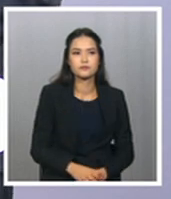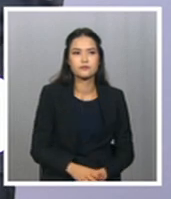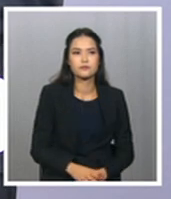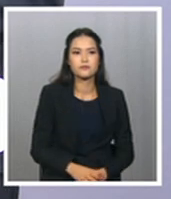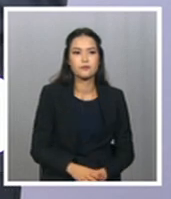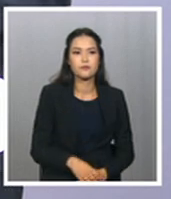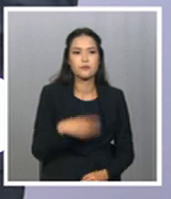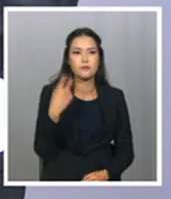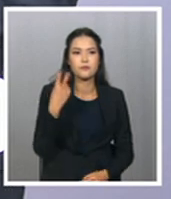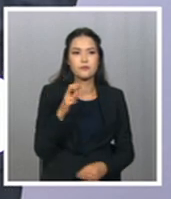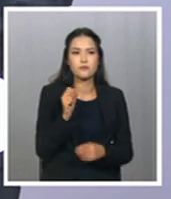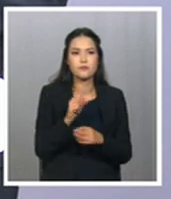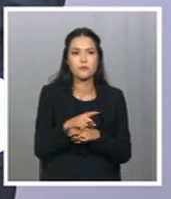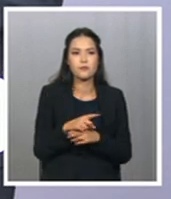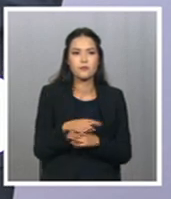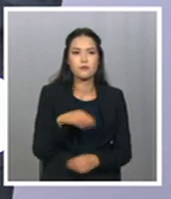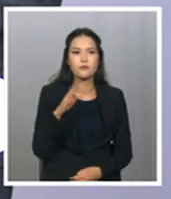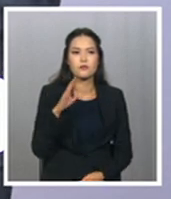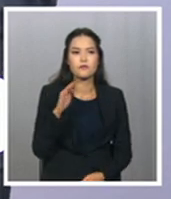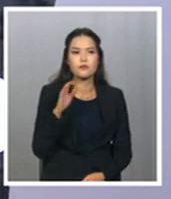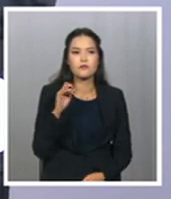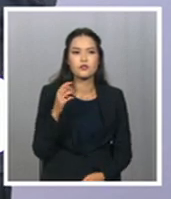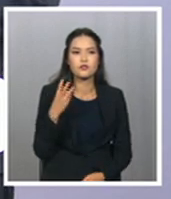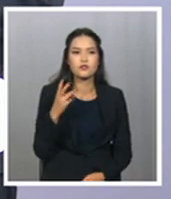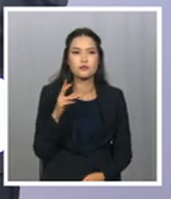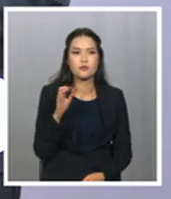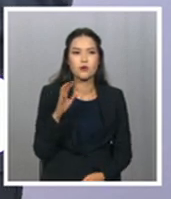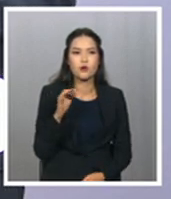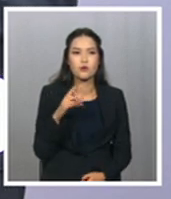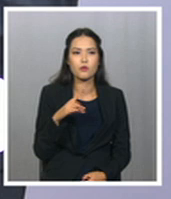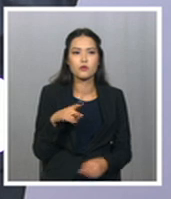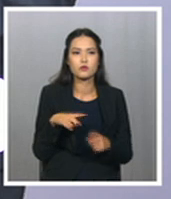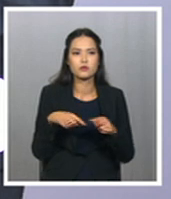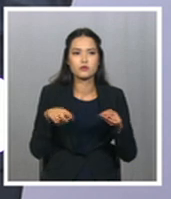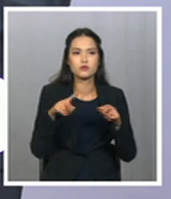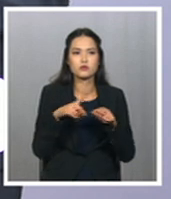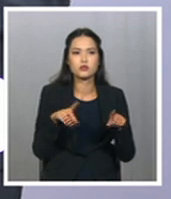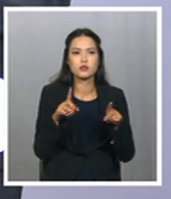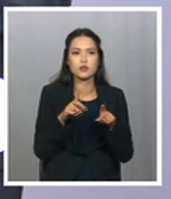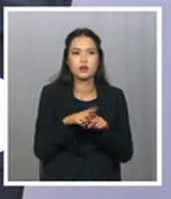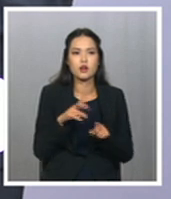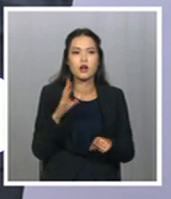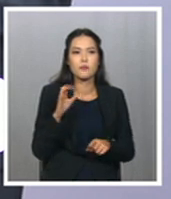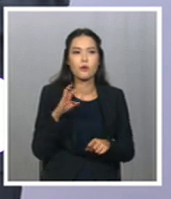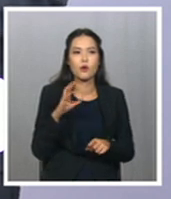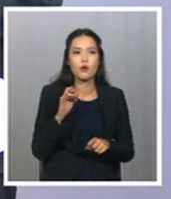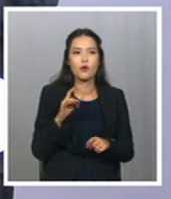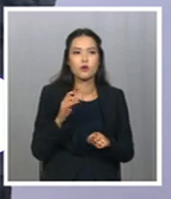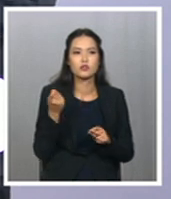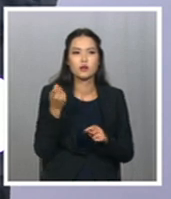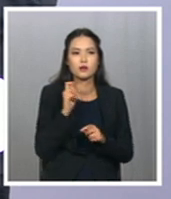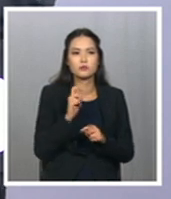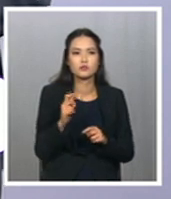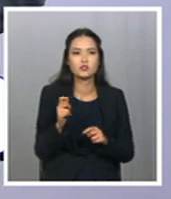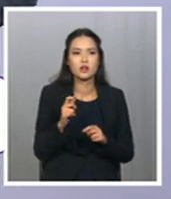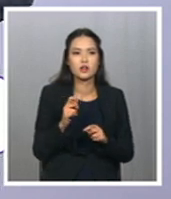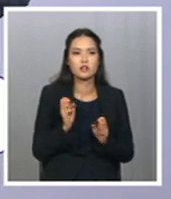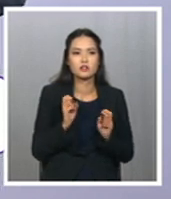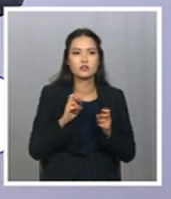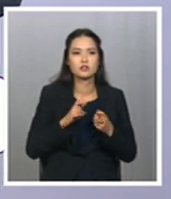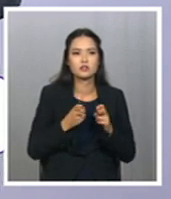Екінші тапсырмаға келсек, фишбаун әдісі арқылы монғол шапқыншылығының зардаптарын талдаңыз. Бұл